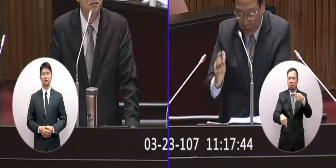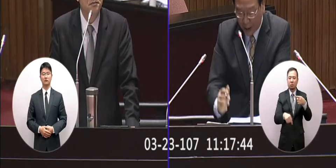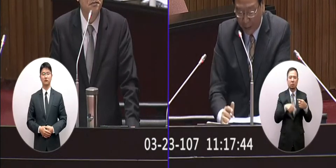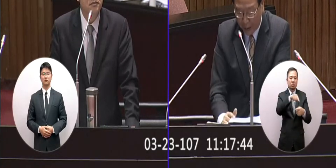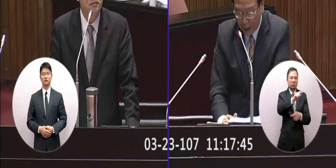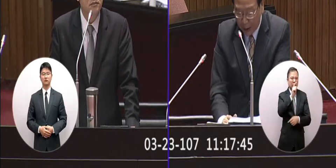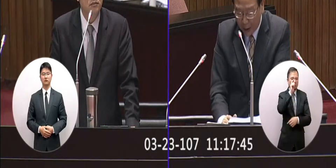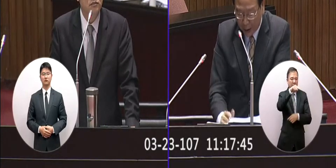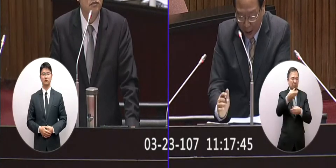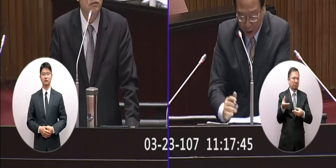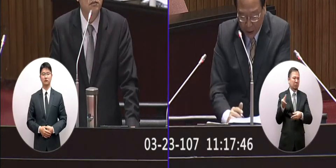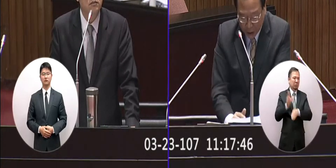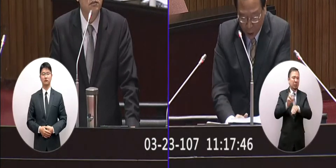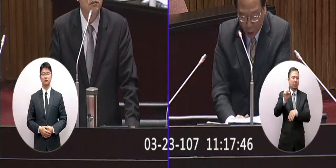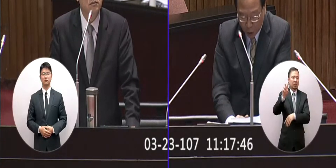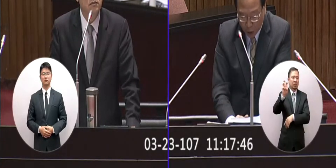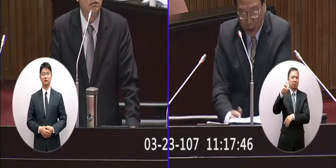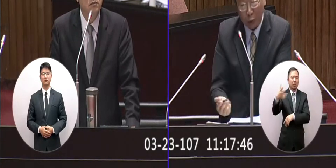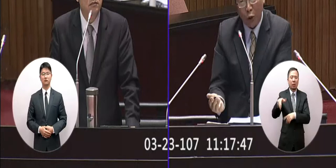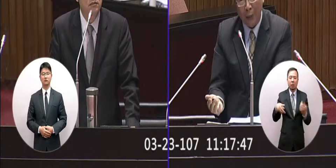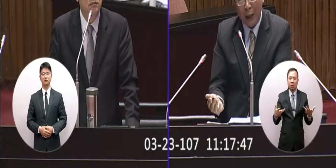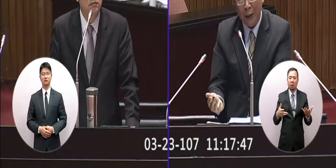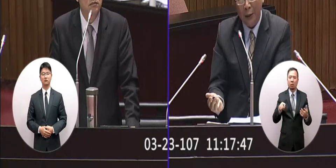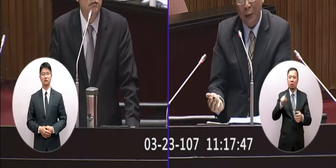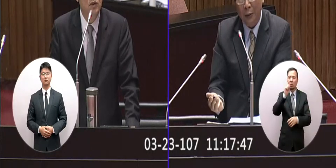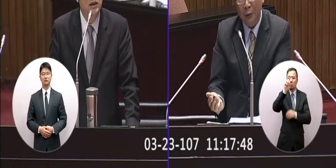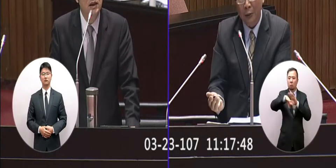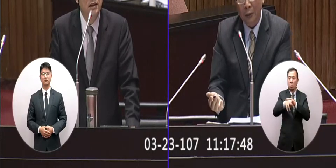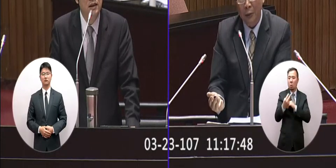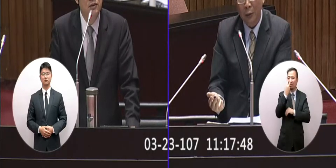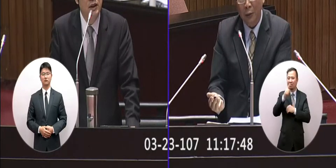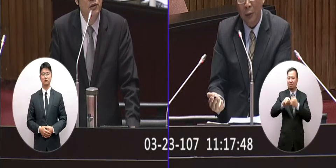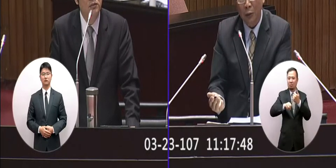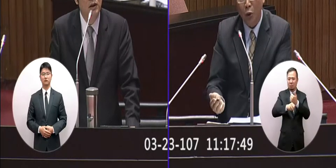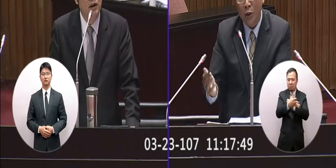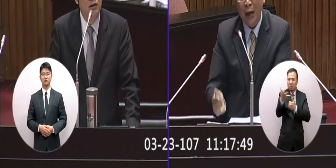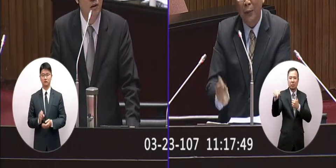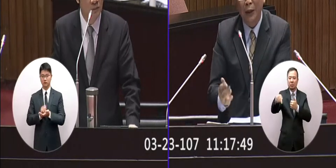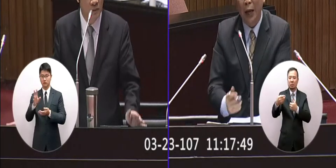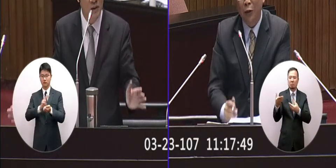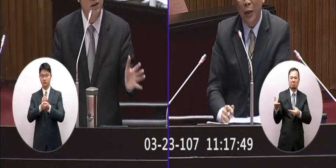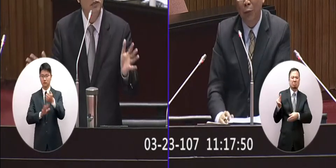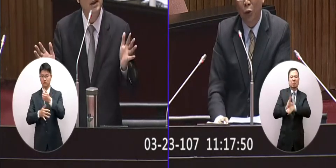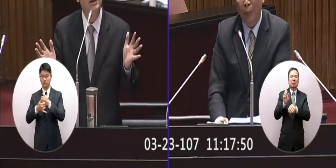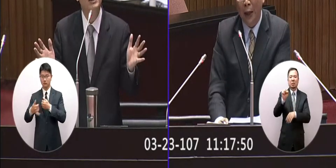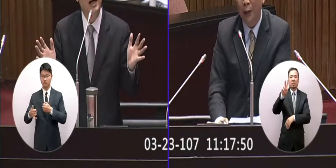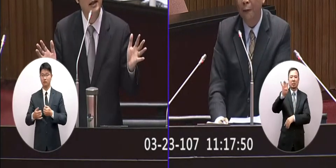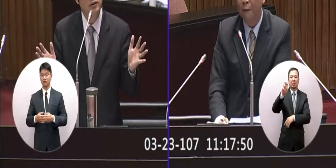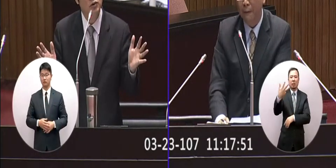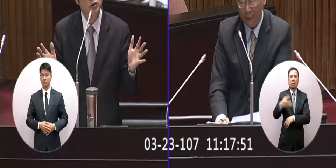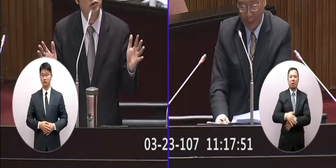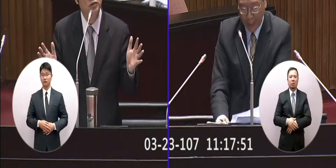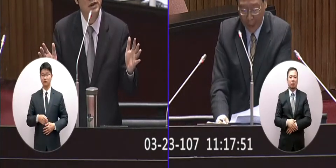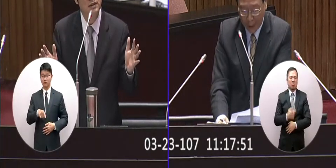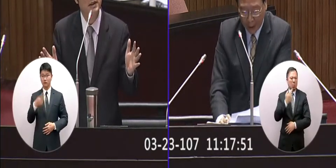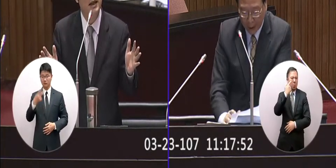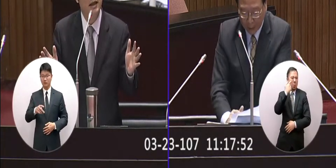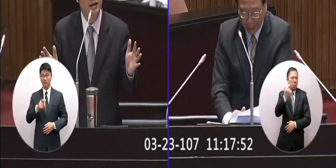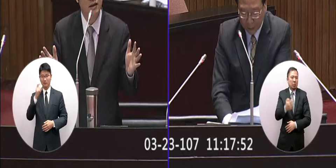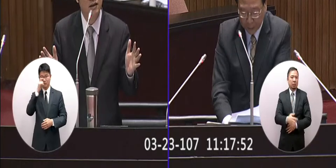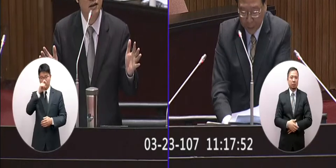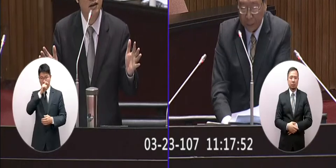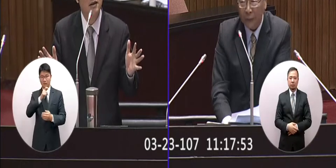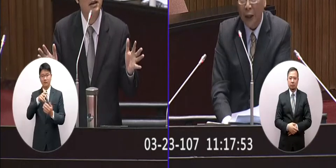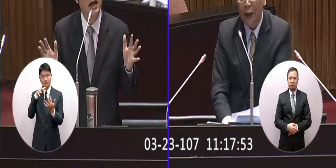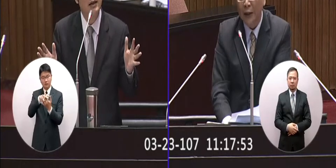是48倍。那赖院长，您说有差不多吗？ 这个您跟你们有报告 落差那么大，有差不多吗？ 他还有储污设备